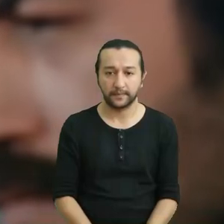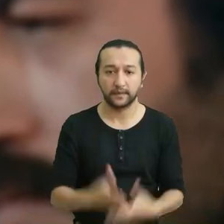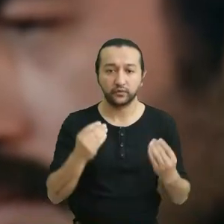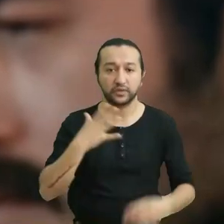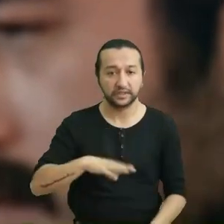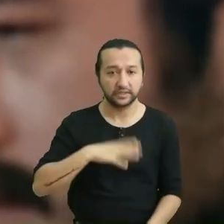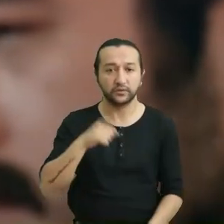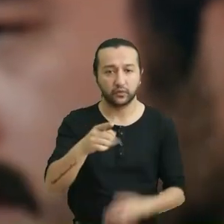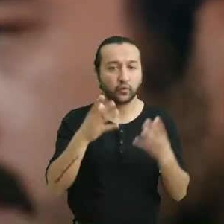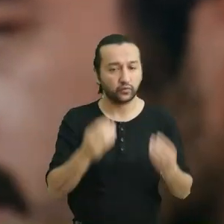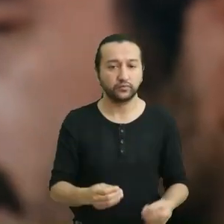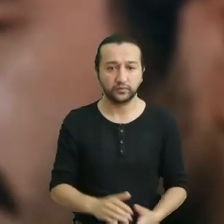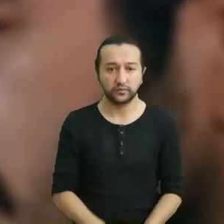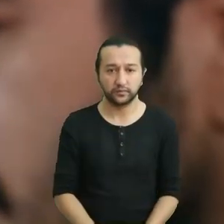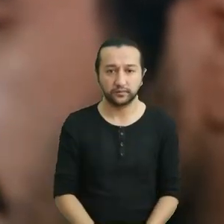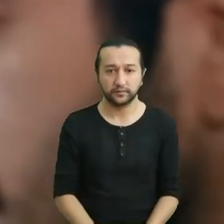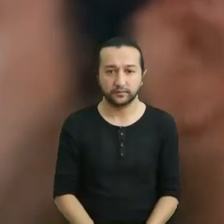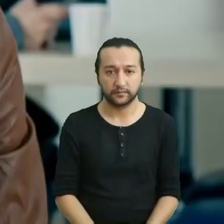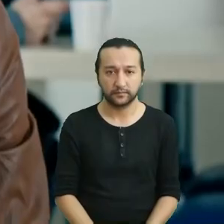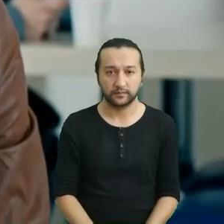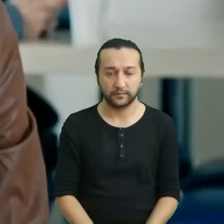Çok istersen olurmuş.